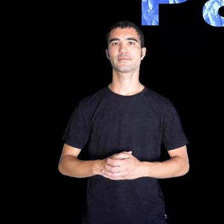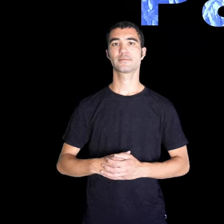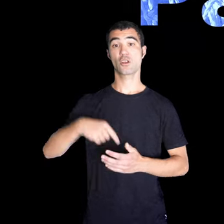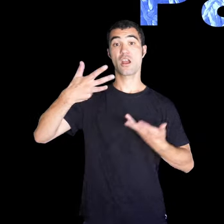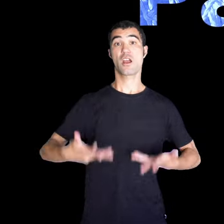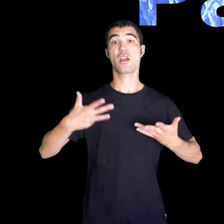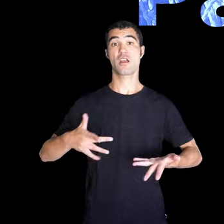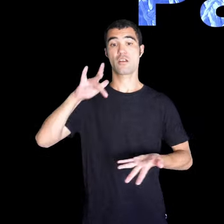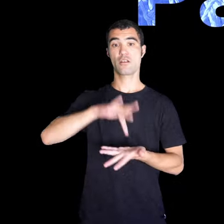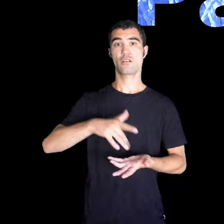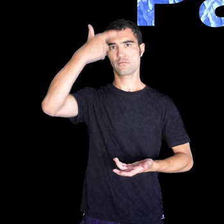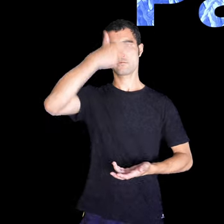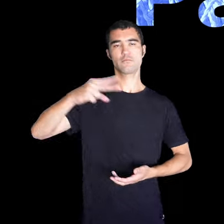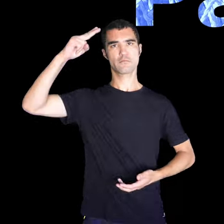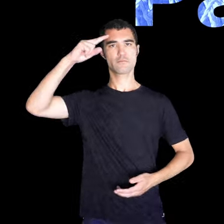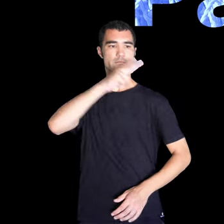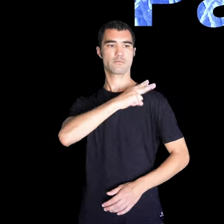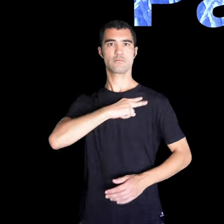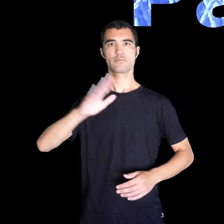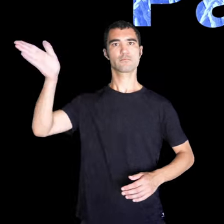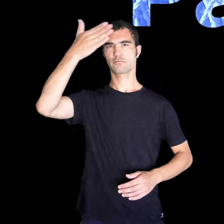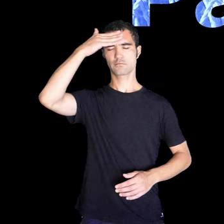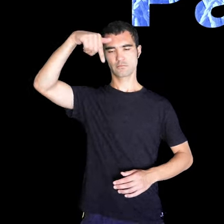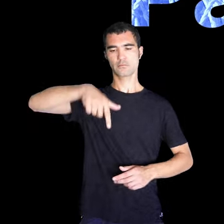Avui en dia som que és patró major de Solla. Fa